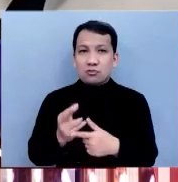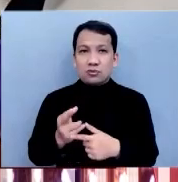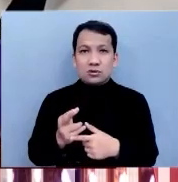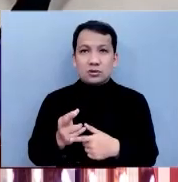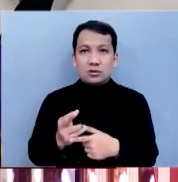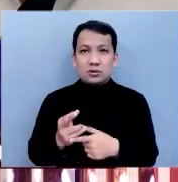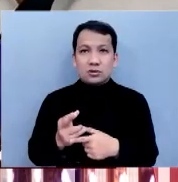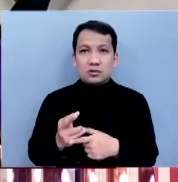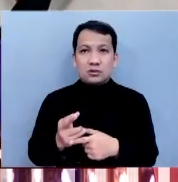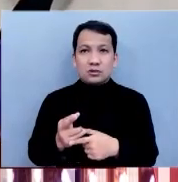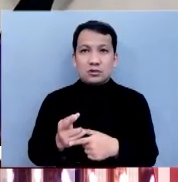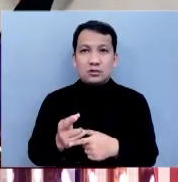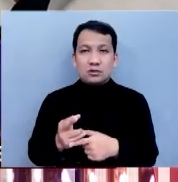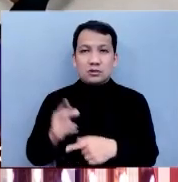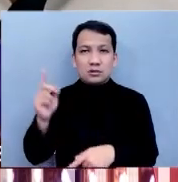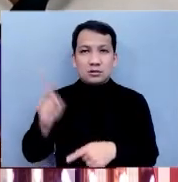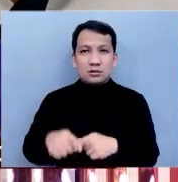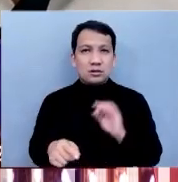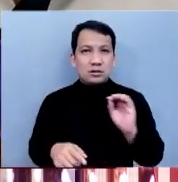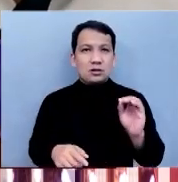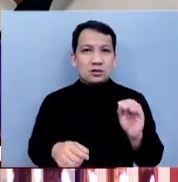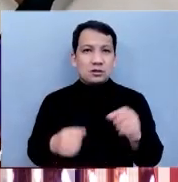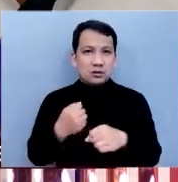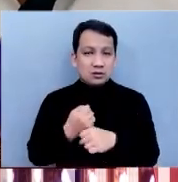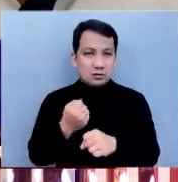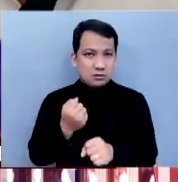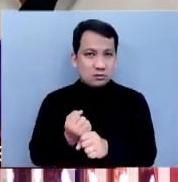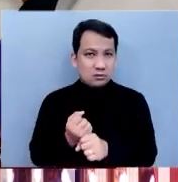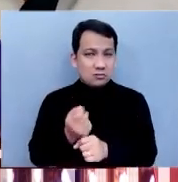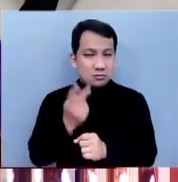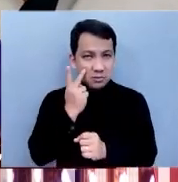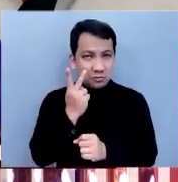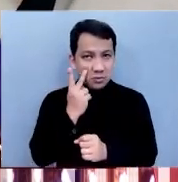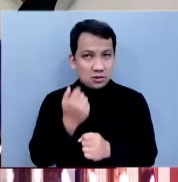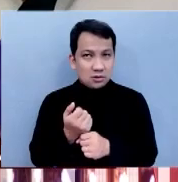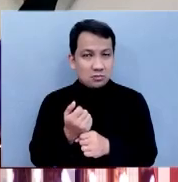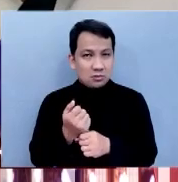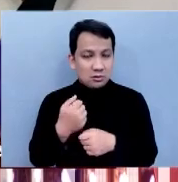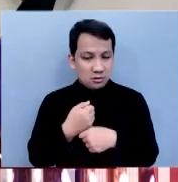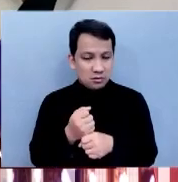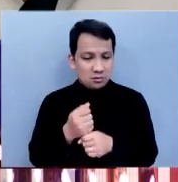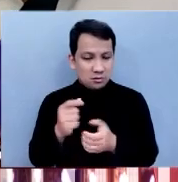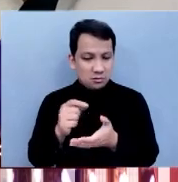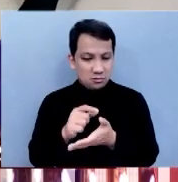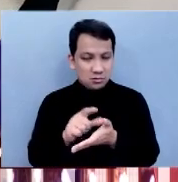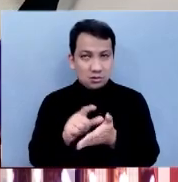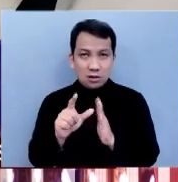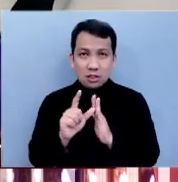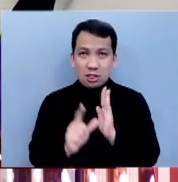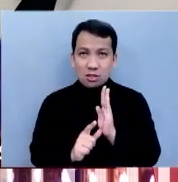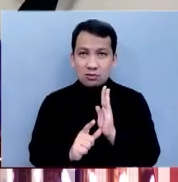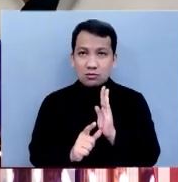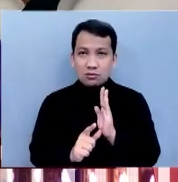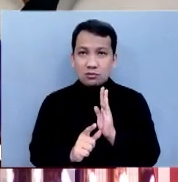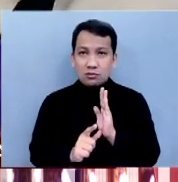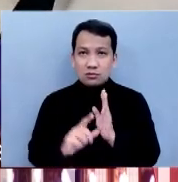hindi, habang ginagawa namin yung draft and yung batas, eh, it